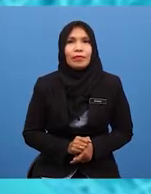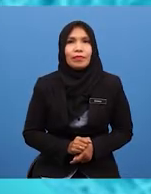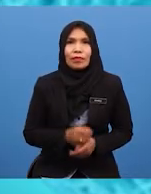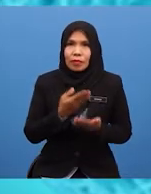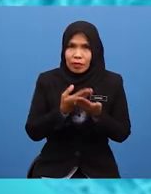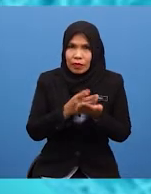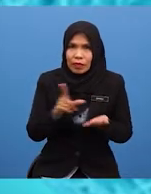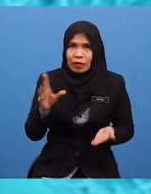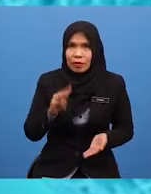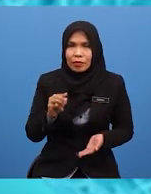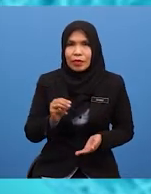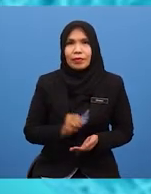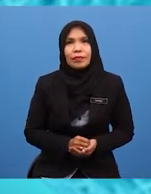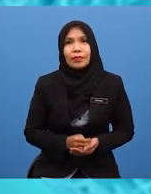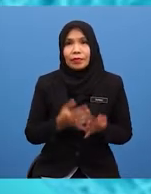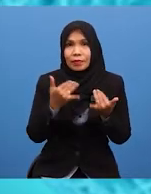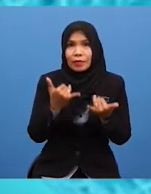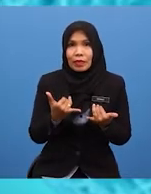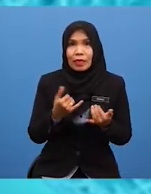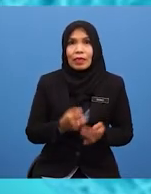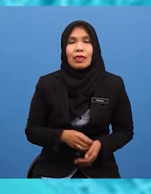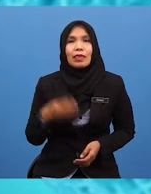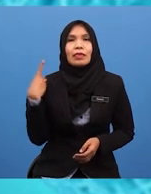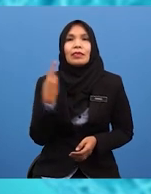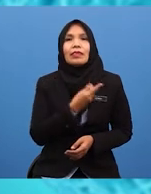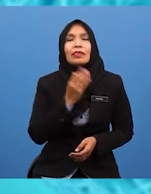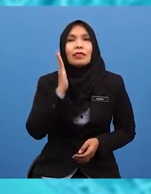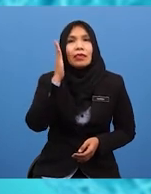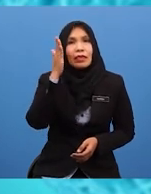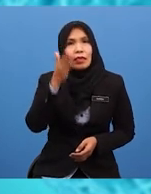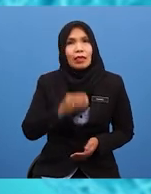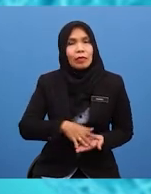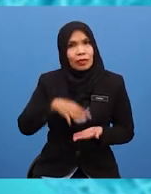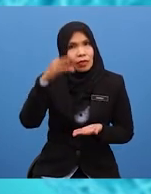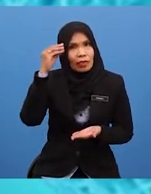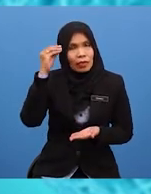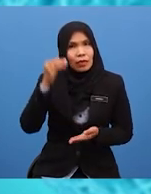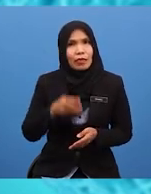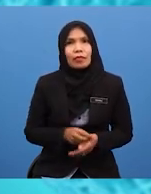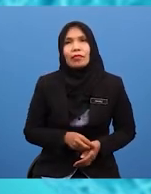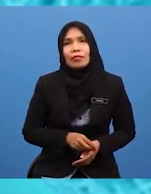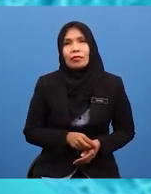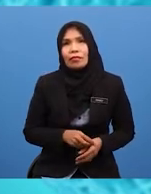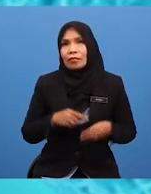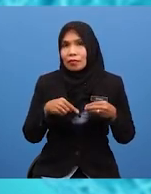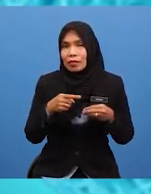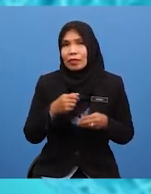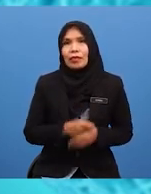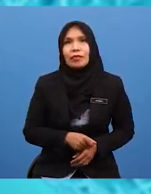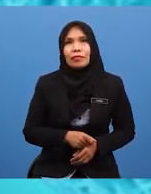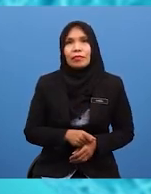Baiklah murid-murid, sekarang kita akan mempelajari tentang